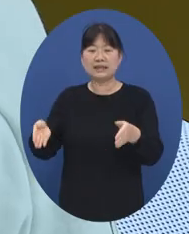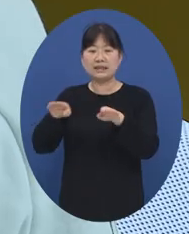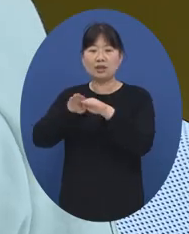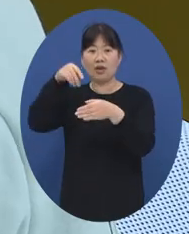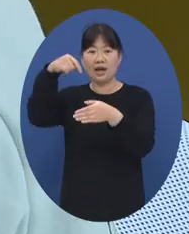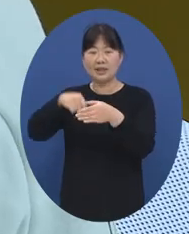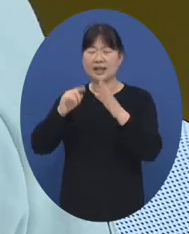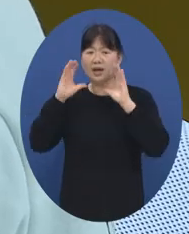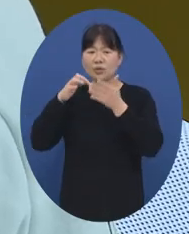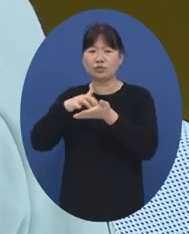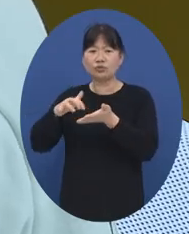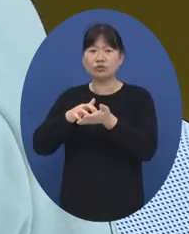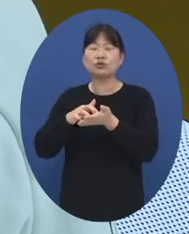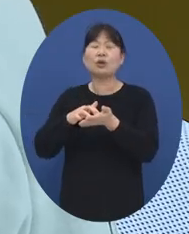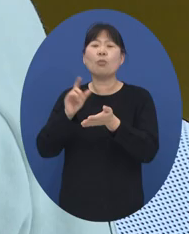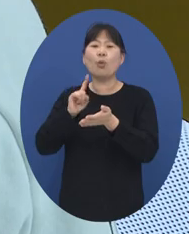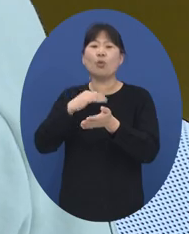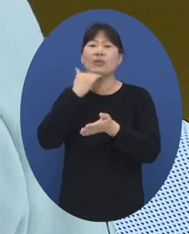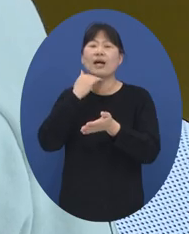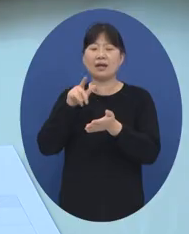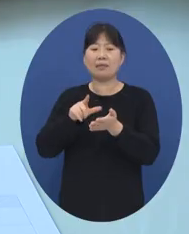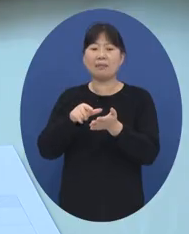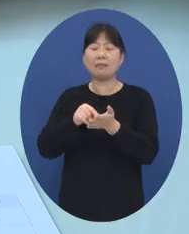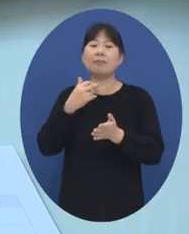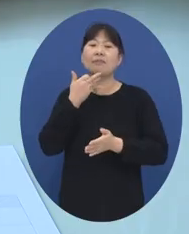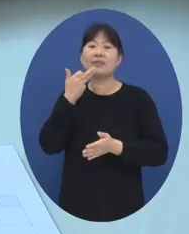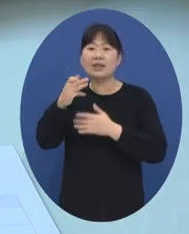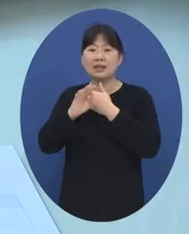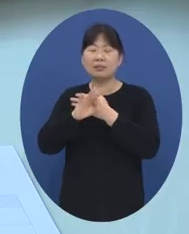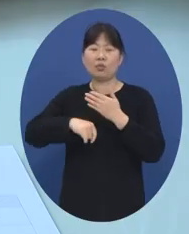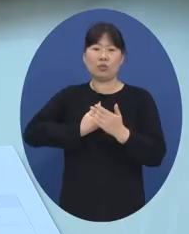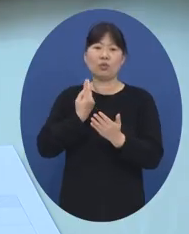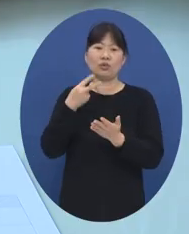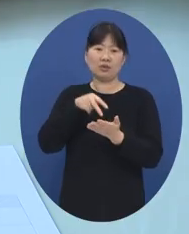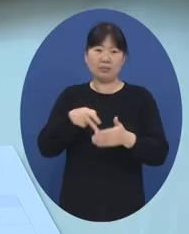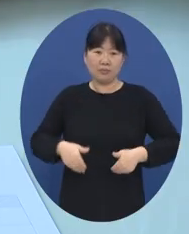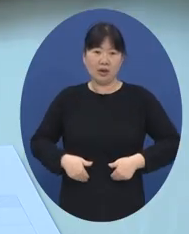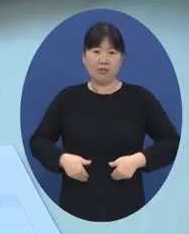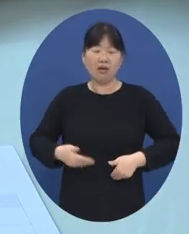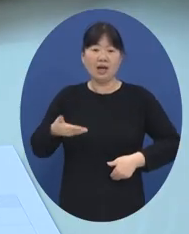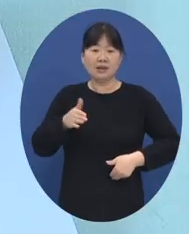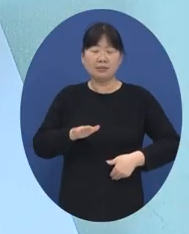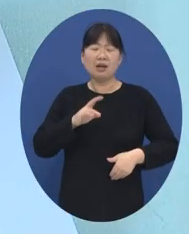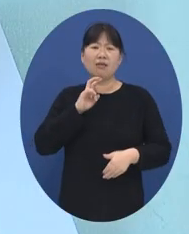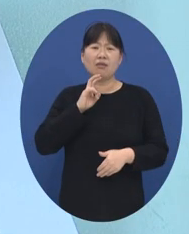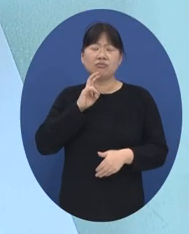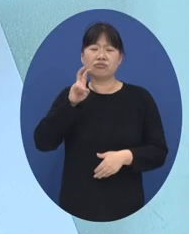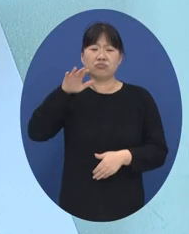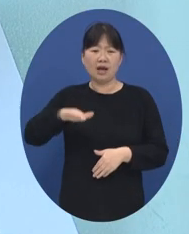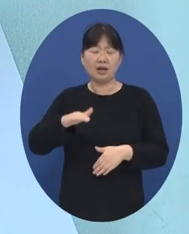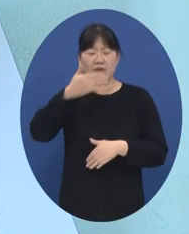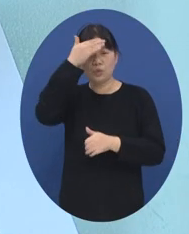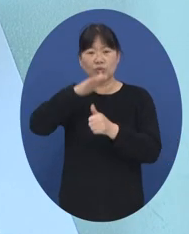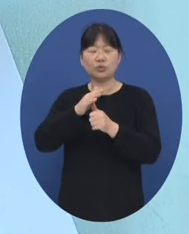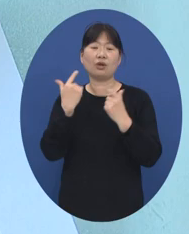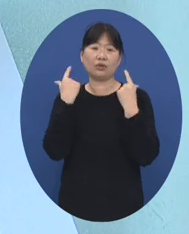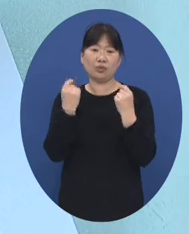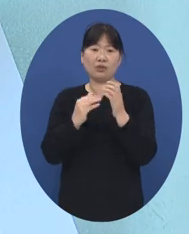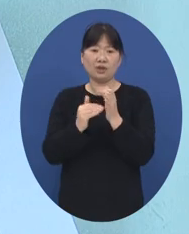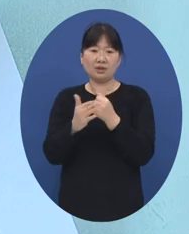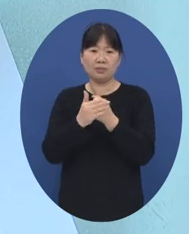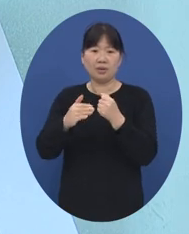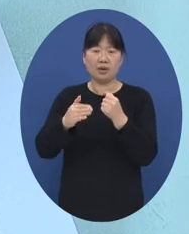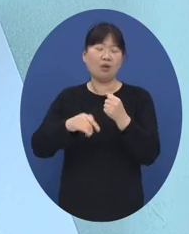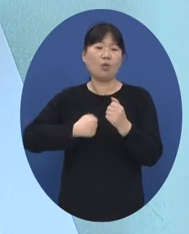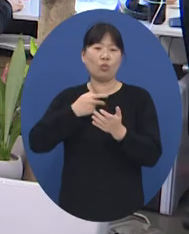복지시설의 아동은 만 18세가 되면 독립을 해야 합니다. 하지만 미성년자 신분으로 자립하게 돼 어려움이